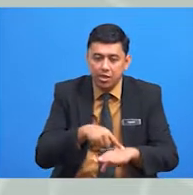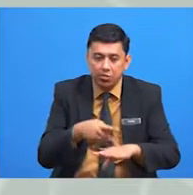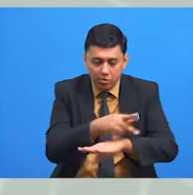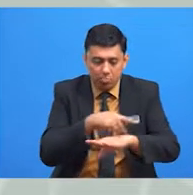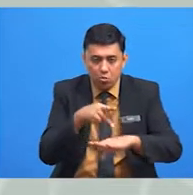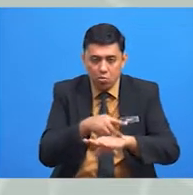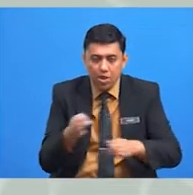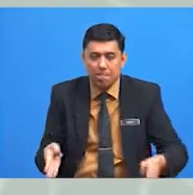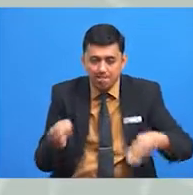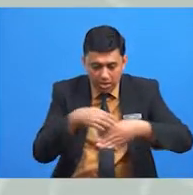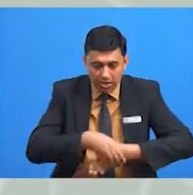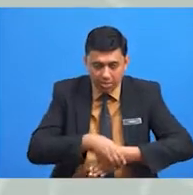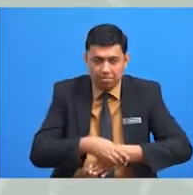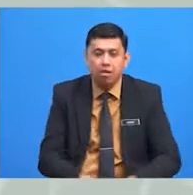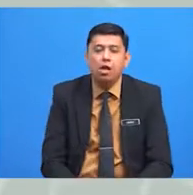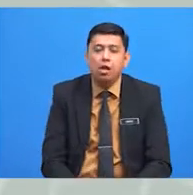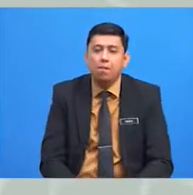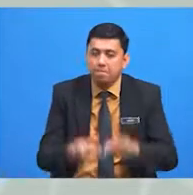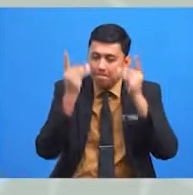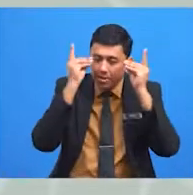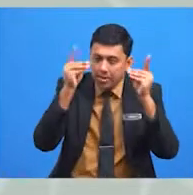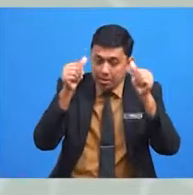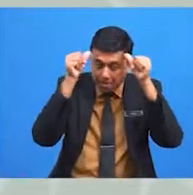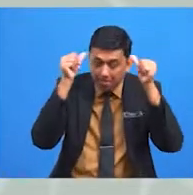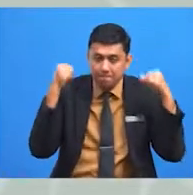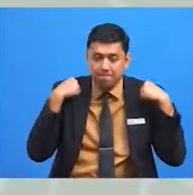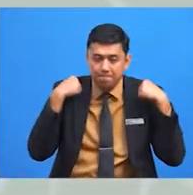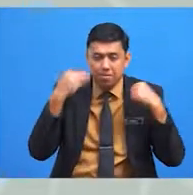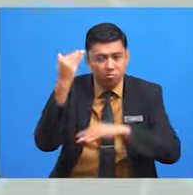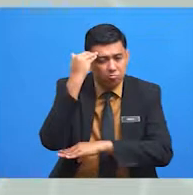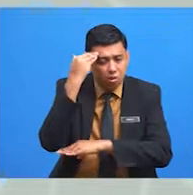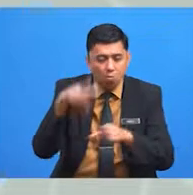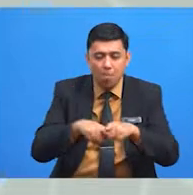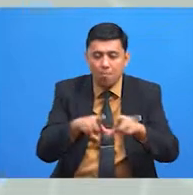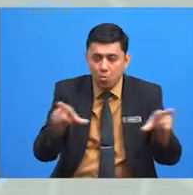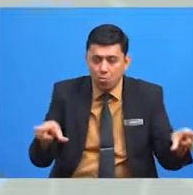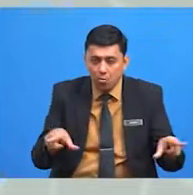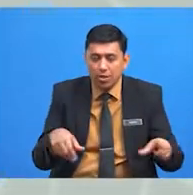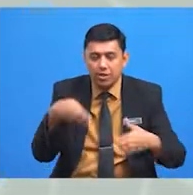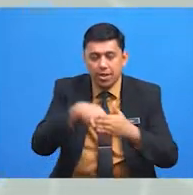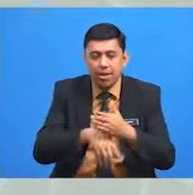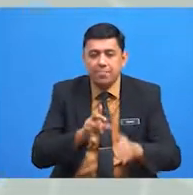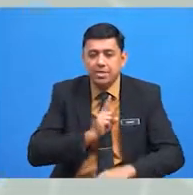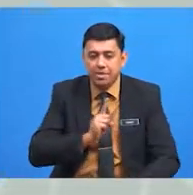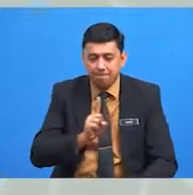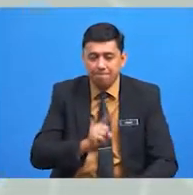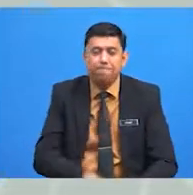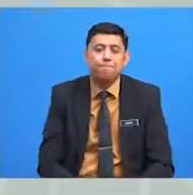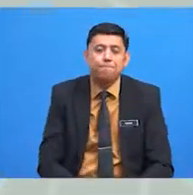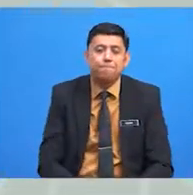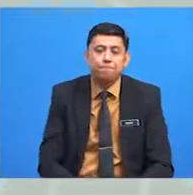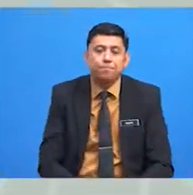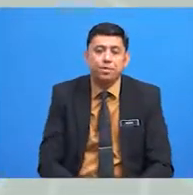Kepulauan Melayu. Berpendidikan Arab dan mempunyai pengetahuan yang luas dalam agama Islam. Latar